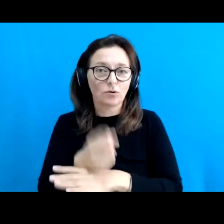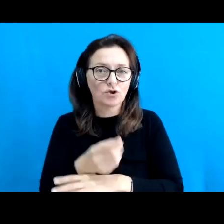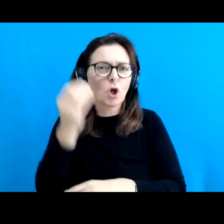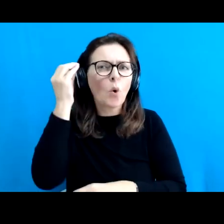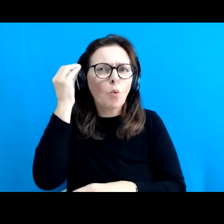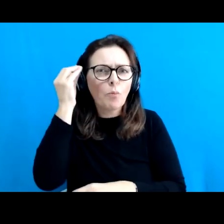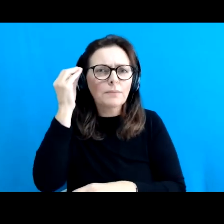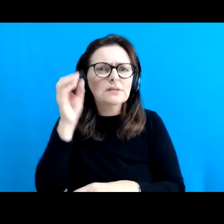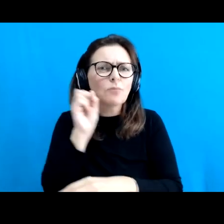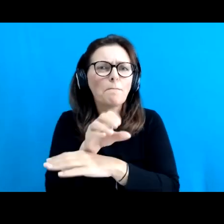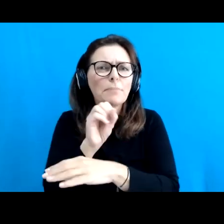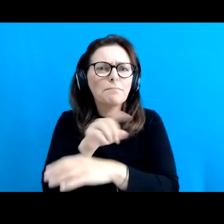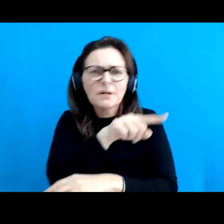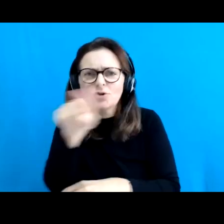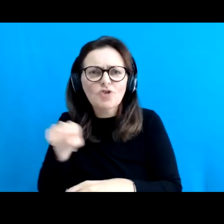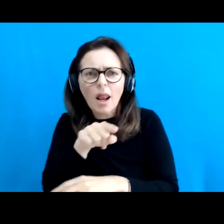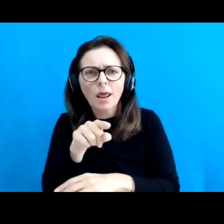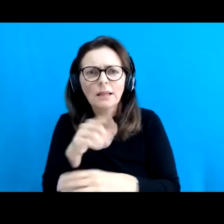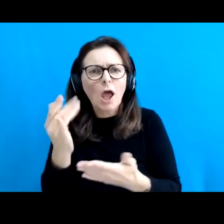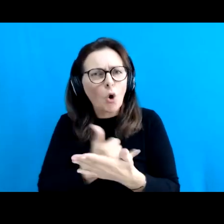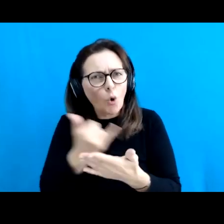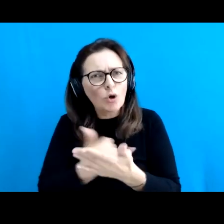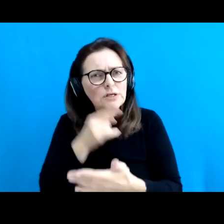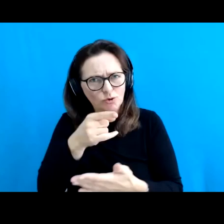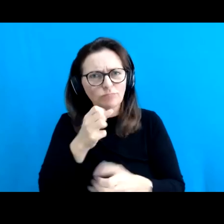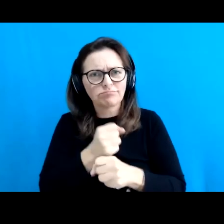način prepričali o koristnosti tega dela.